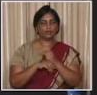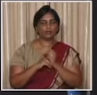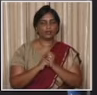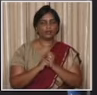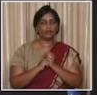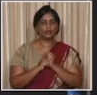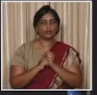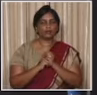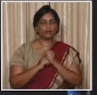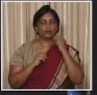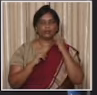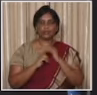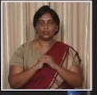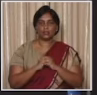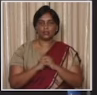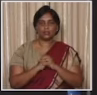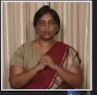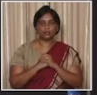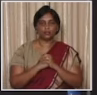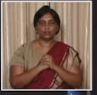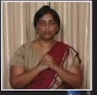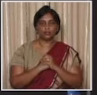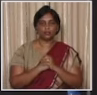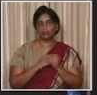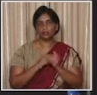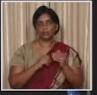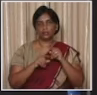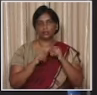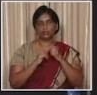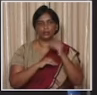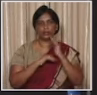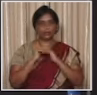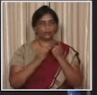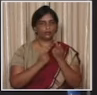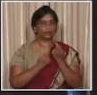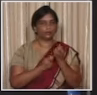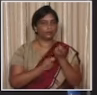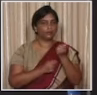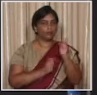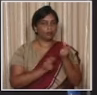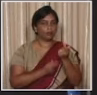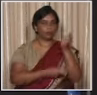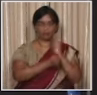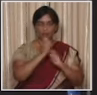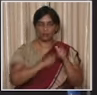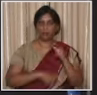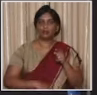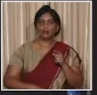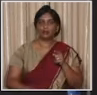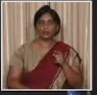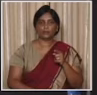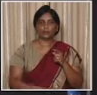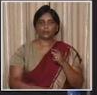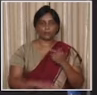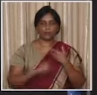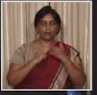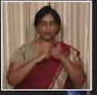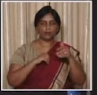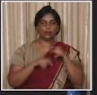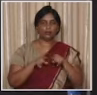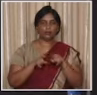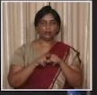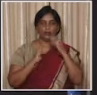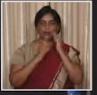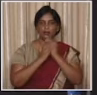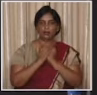රූට් ඔෆ් ඕල් ඊවල් කියලා බැලුවොත් ඇත්තෙන්ම හදිසි මිලදී ගැනීම තමයි තියෙන විශාලම ප්‍රශ්නය. ඔය